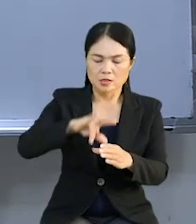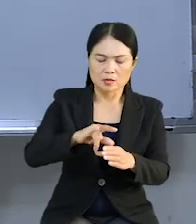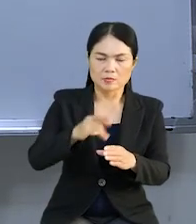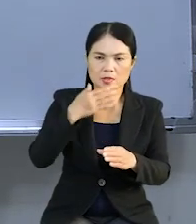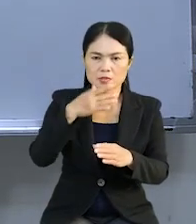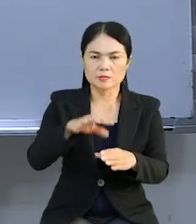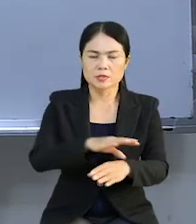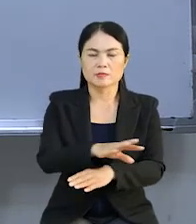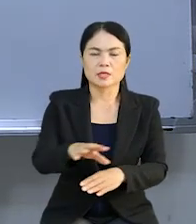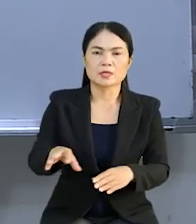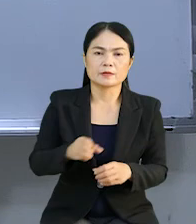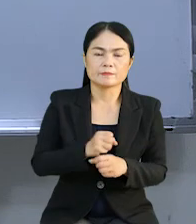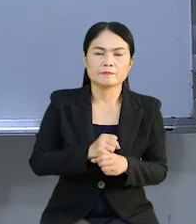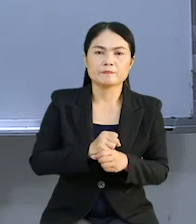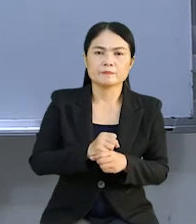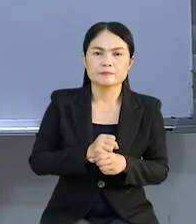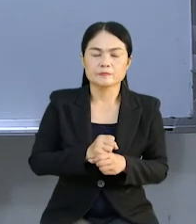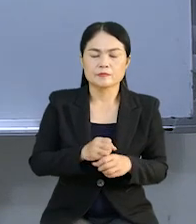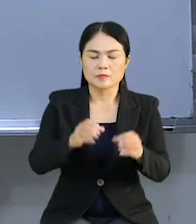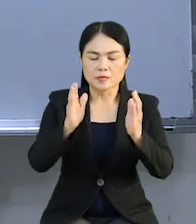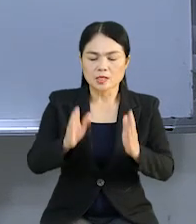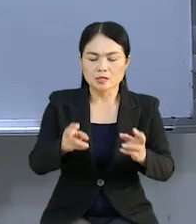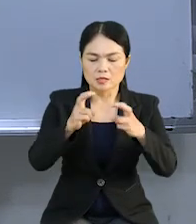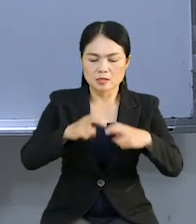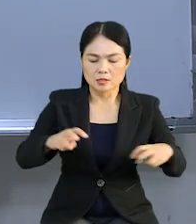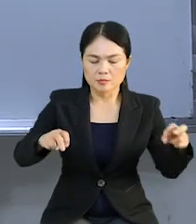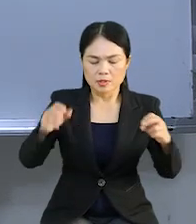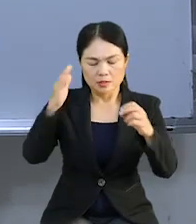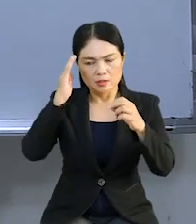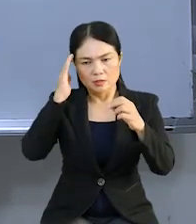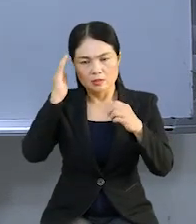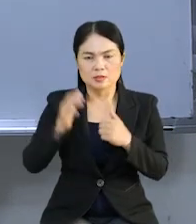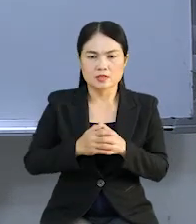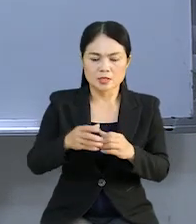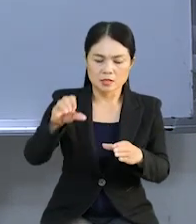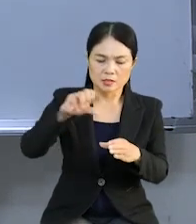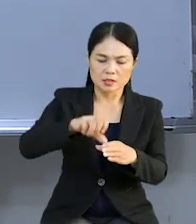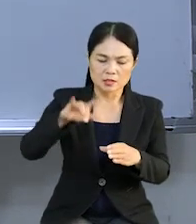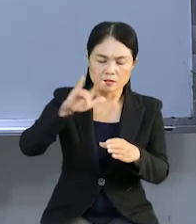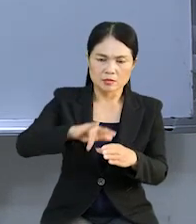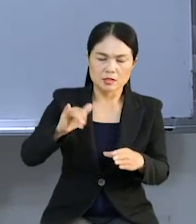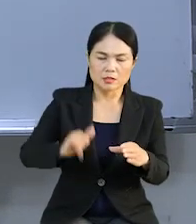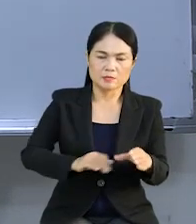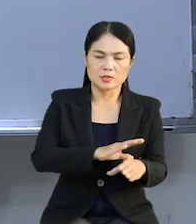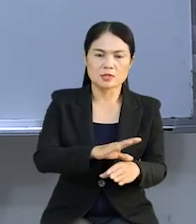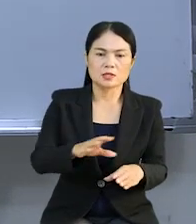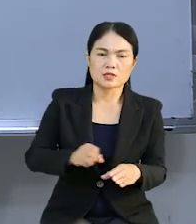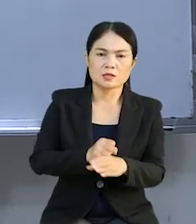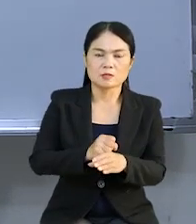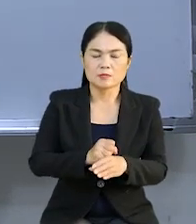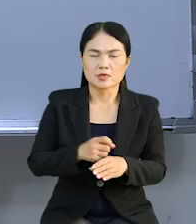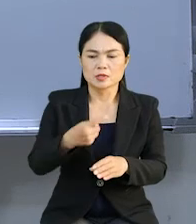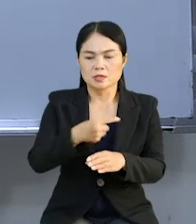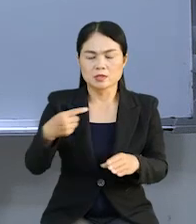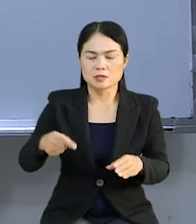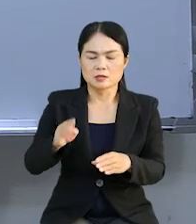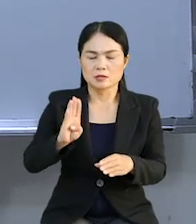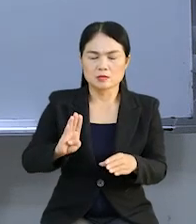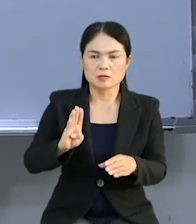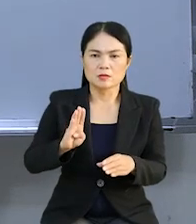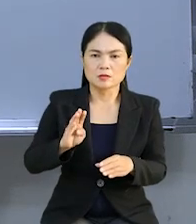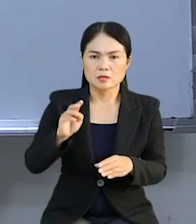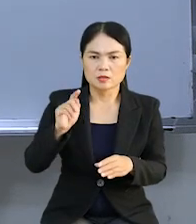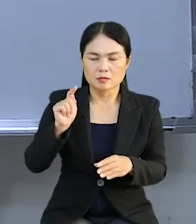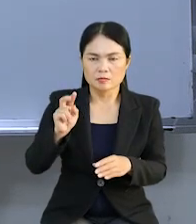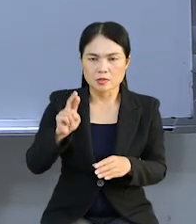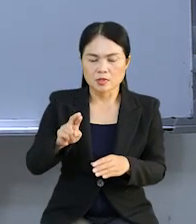ខ្មែរតាមអ្នកស្រាវជ្រាវបានឲ្យដឹងថាប្រេងកាតនៅប្រទេសកម្ពុជាមានរាប់ពាន់បារ៉ែល